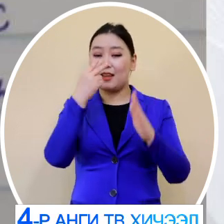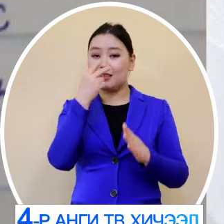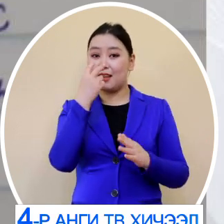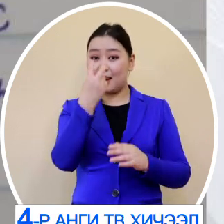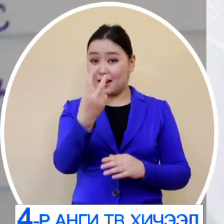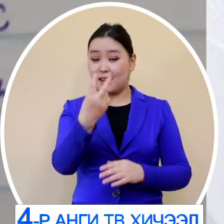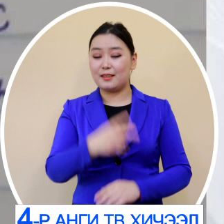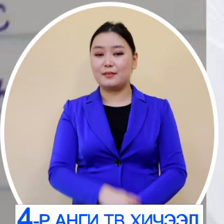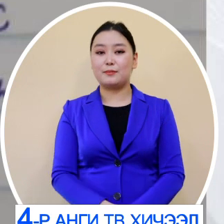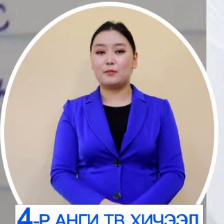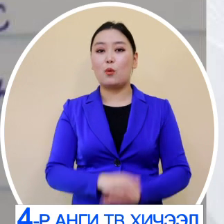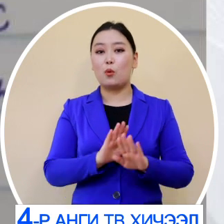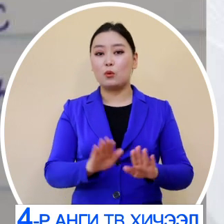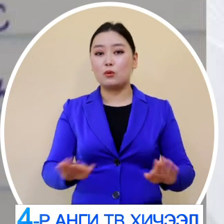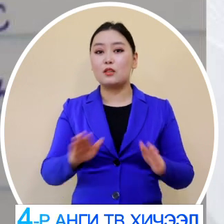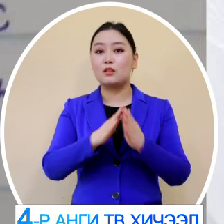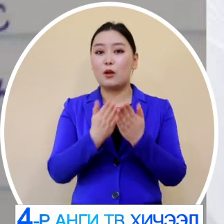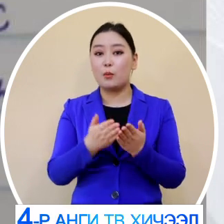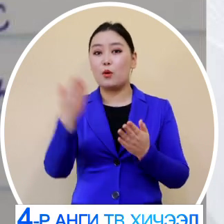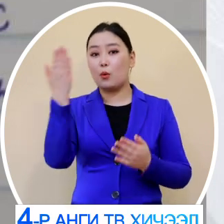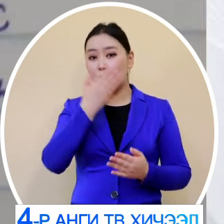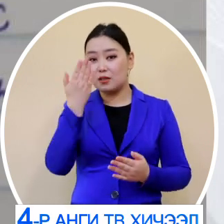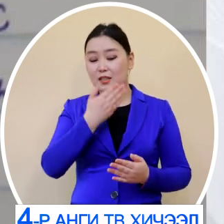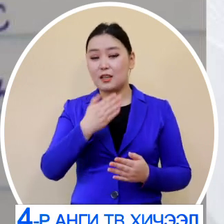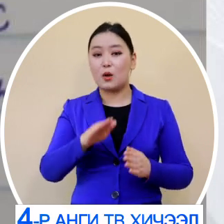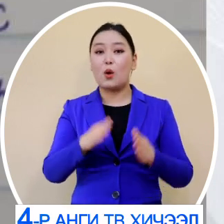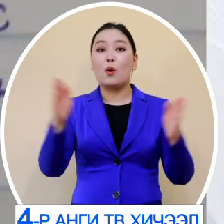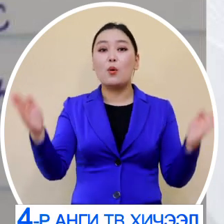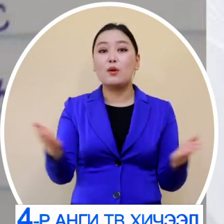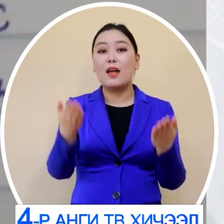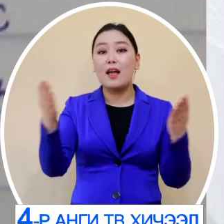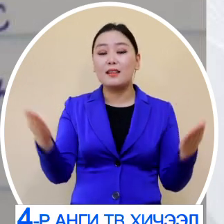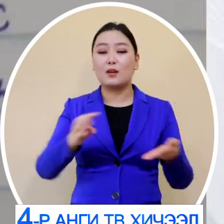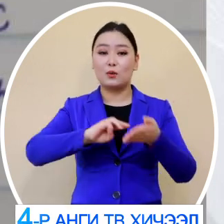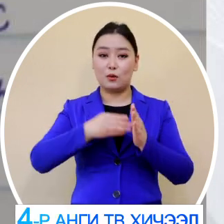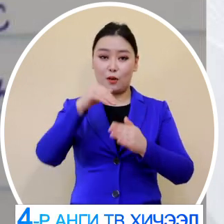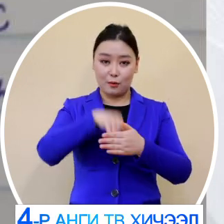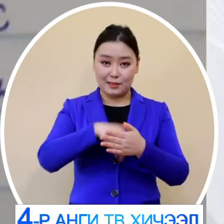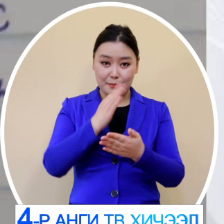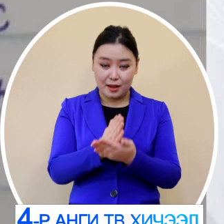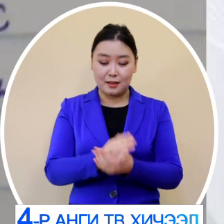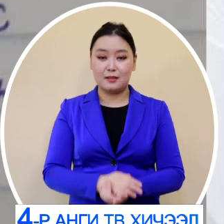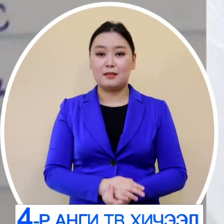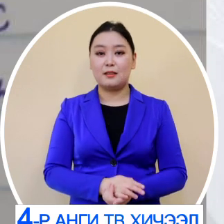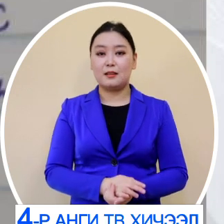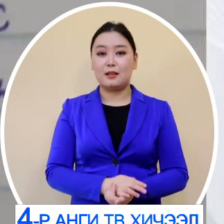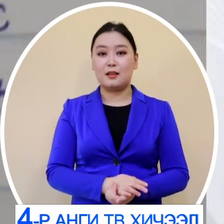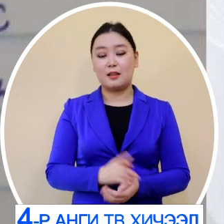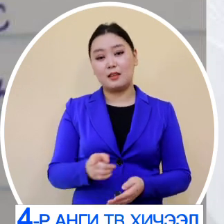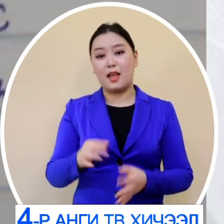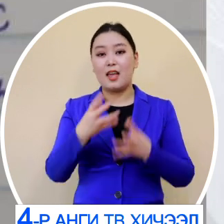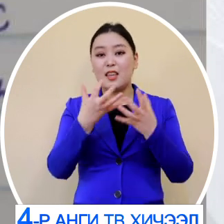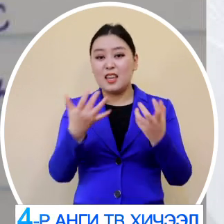хараарай. За хүүхдүүдэд ном уншихыг уриалахаар төлөвлөгөөндөө тусгасан байна. За ингэхдээ их зүйл